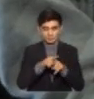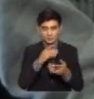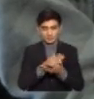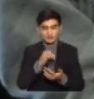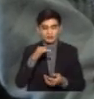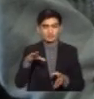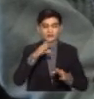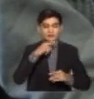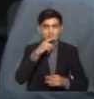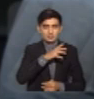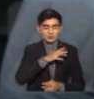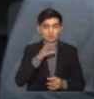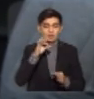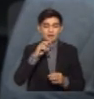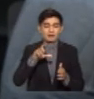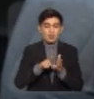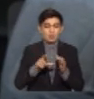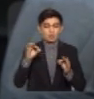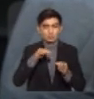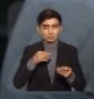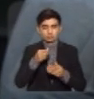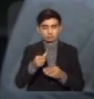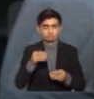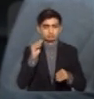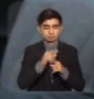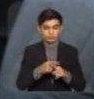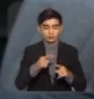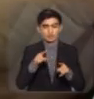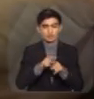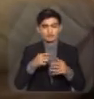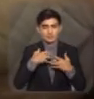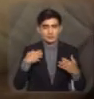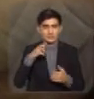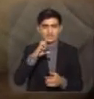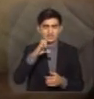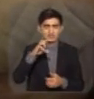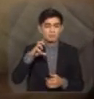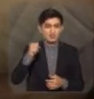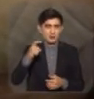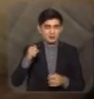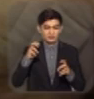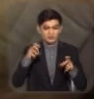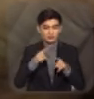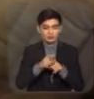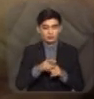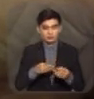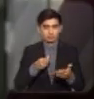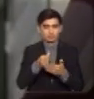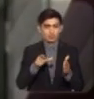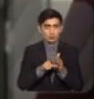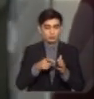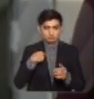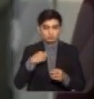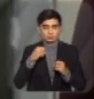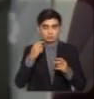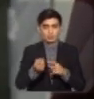что с них требует оплатить налог на добавленную стоимость на скот по программе собака которая этого не предусматривает по